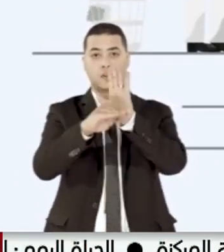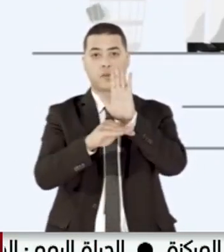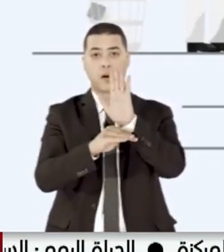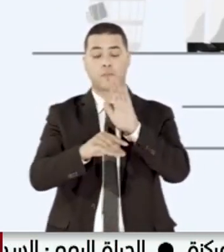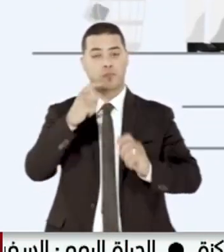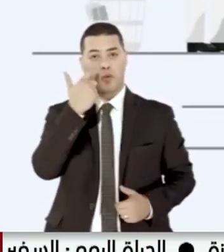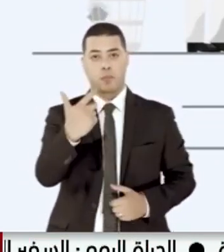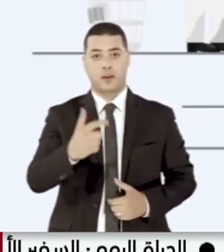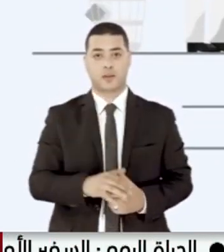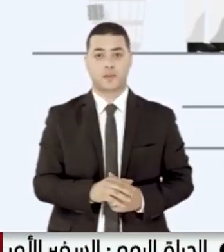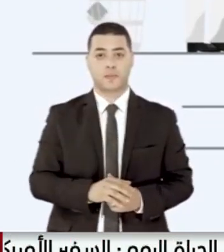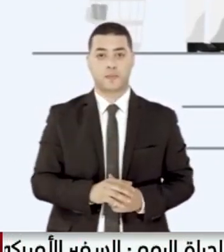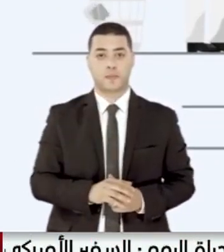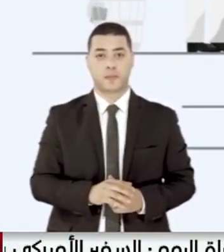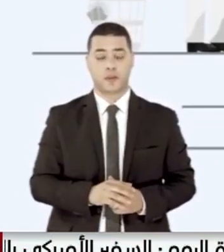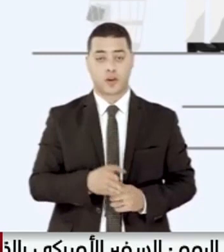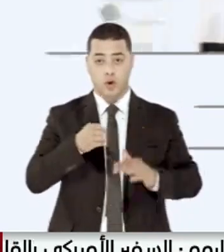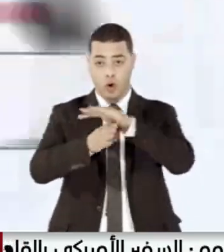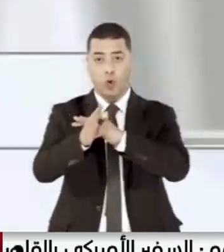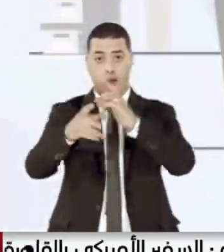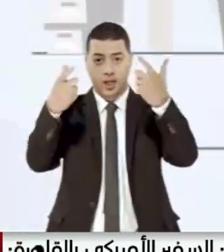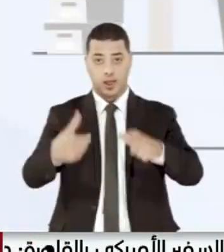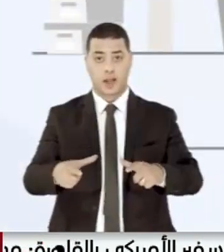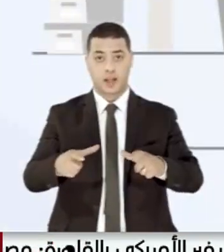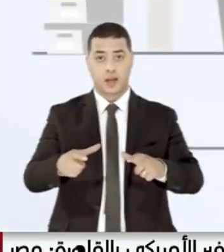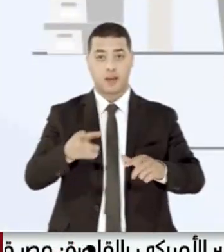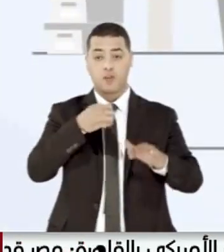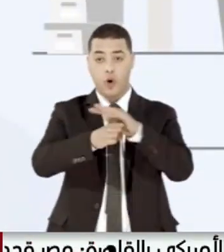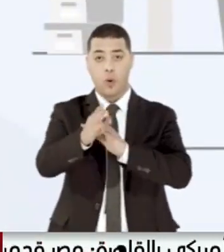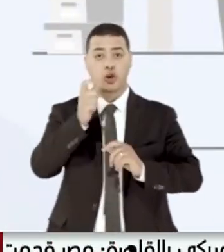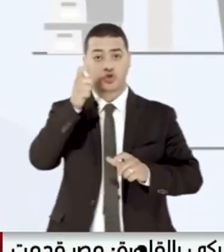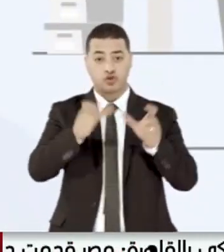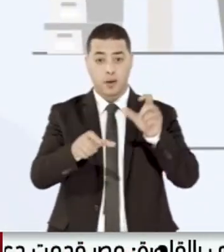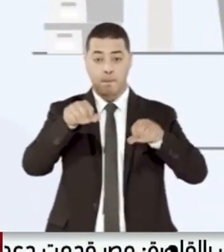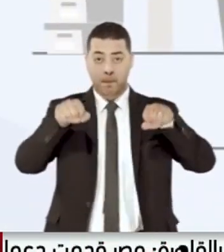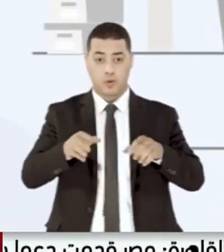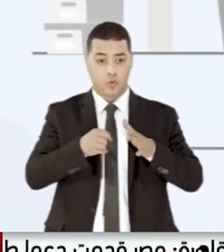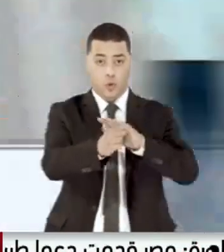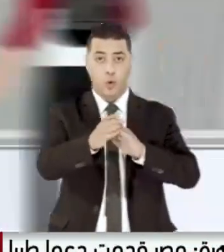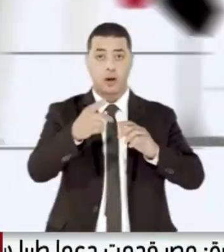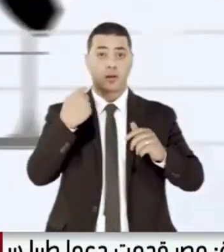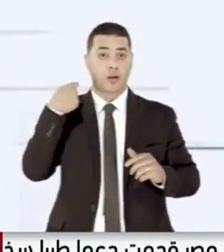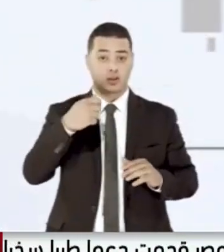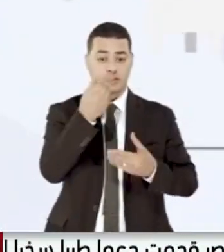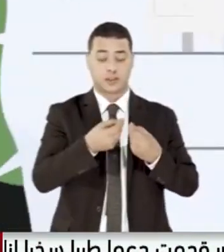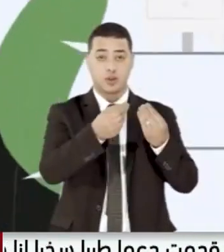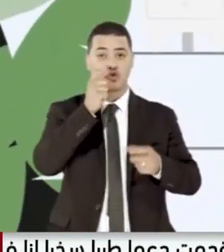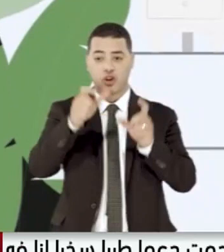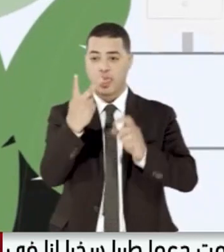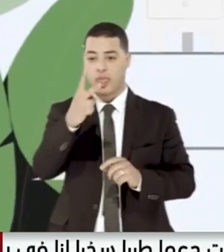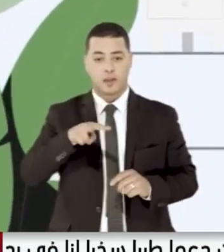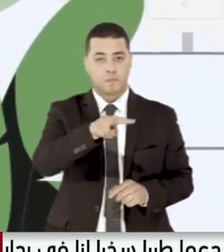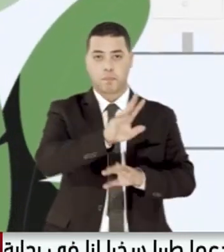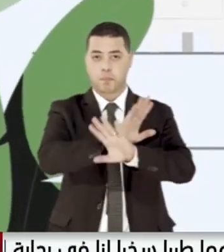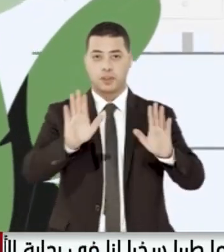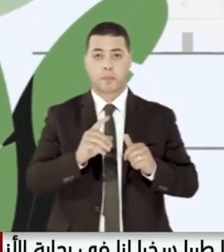الناخبين بمسافة كافية بين كل ناخب واللي قدامه. وجوه اللجنة مش هيكون في أكتر من 2 ناخبين في وقت واحد. وانت داخل